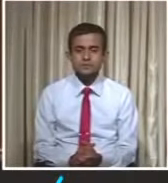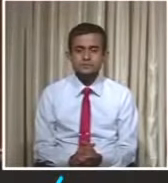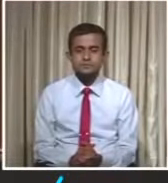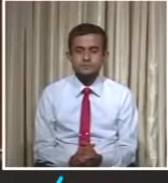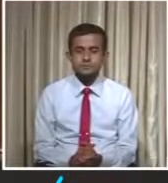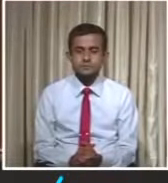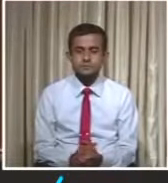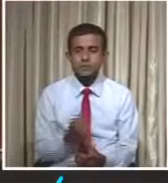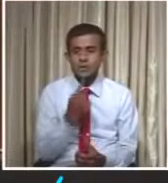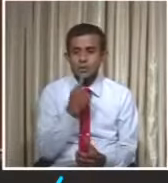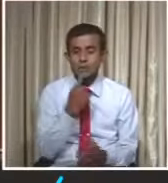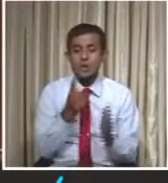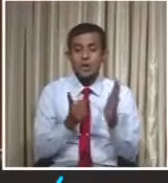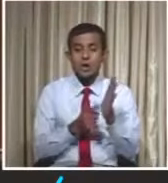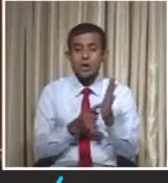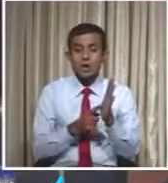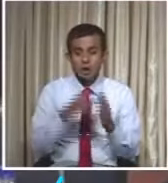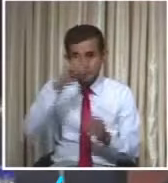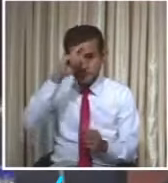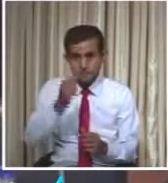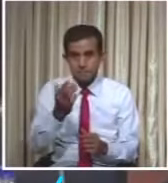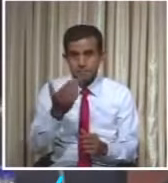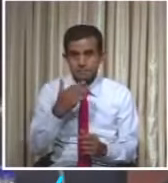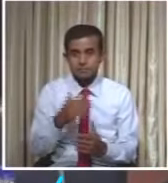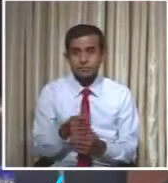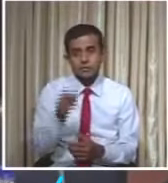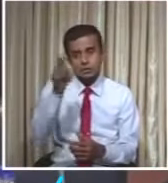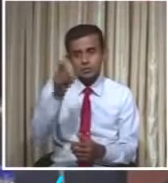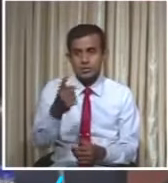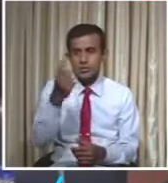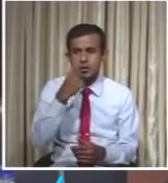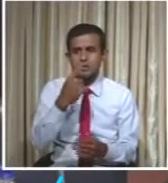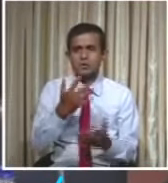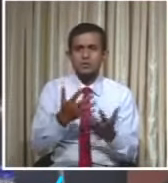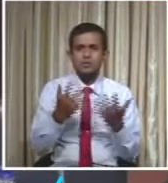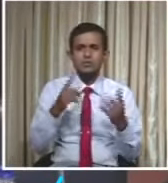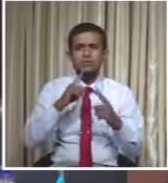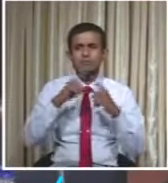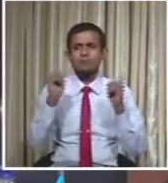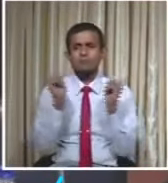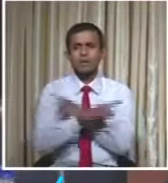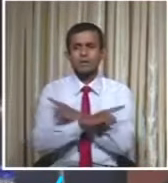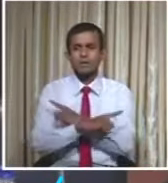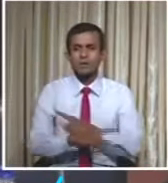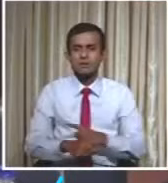ඔව් ලක්ෂ්මන් කේරළ මැතිතුමා මෙතුමාගේ කතාව කොහෙද යන්නේ මල්ලේපොල් වගේ